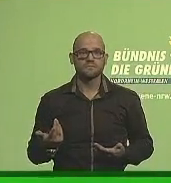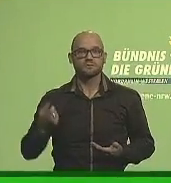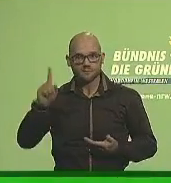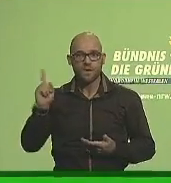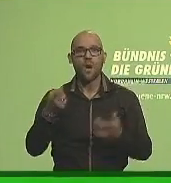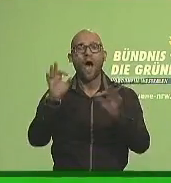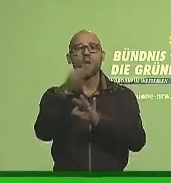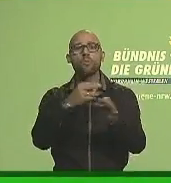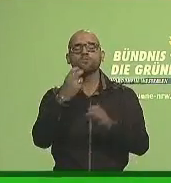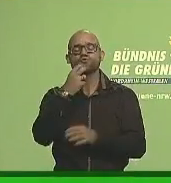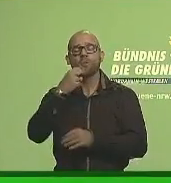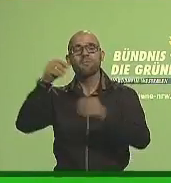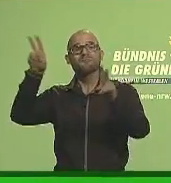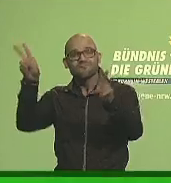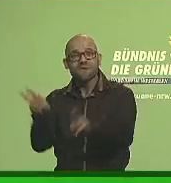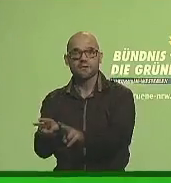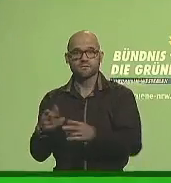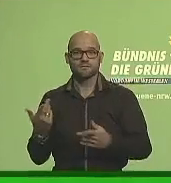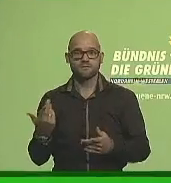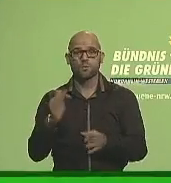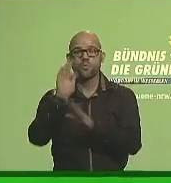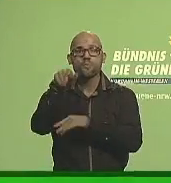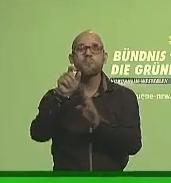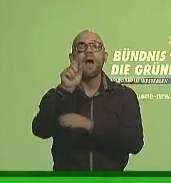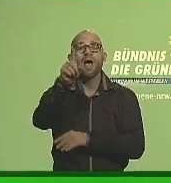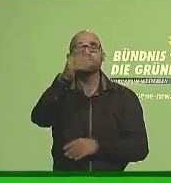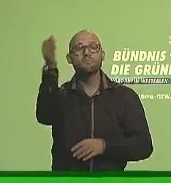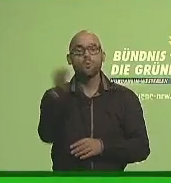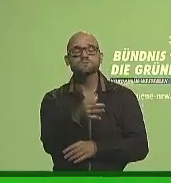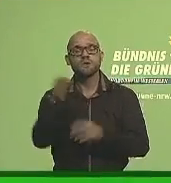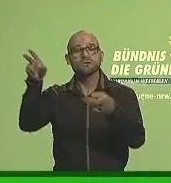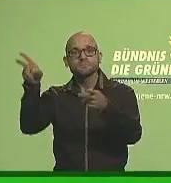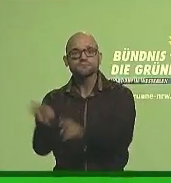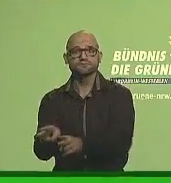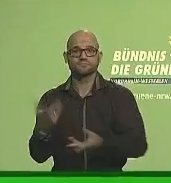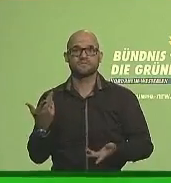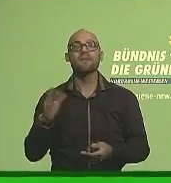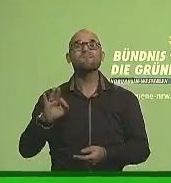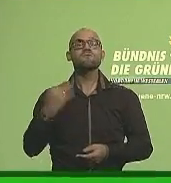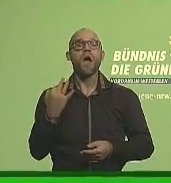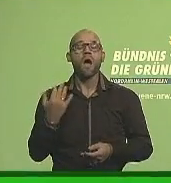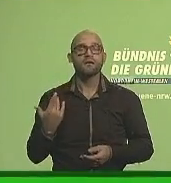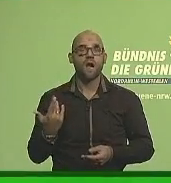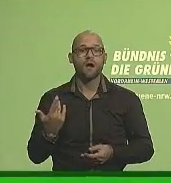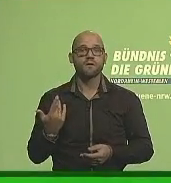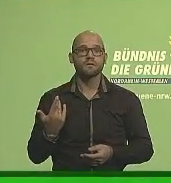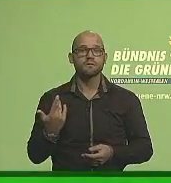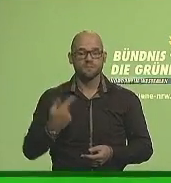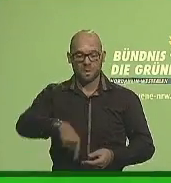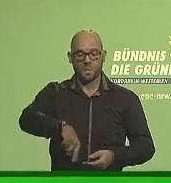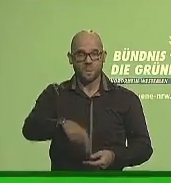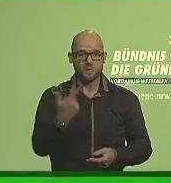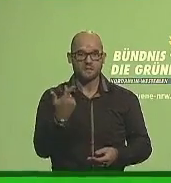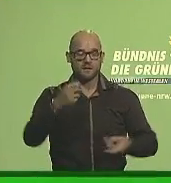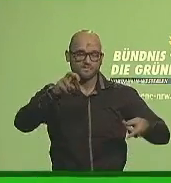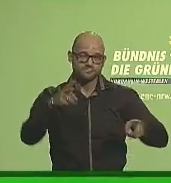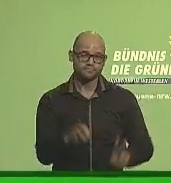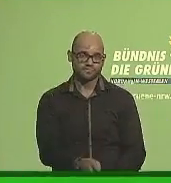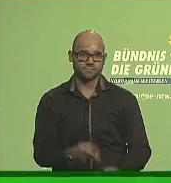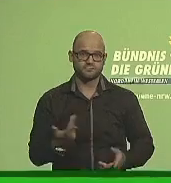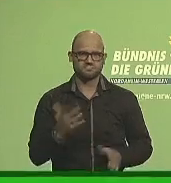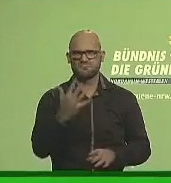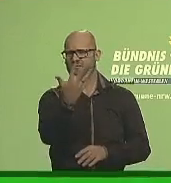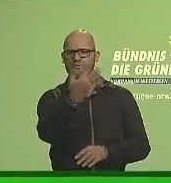weniger Atomstrom, und zwar mehr als 11% weniger. Auch Frankreich hat in diesem Jahr weniger Atomstrom, ungefähr